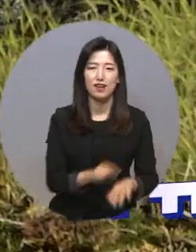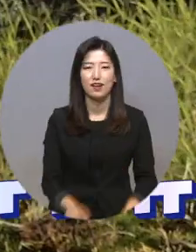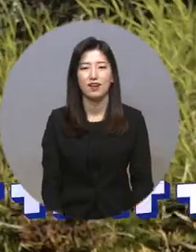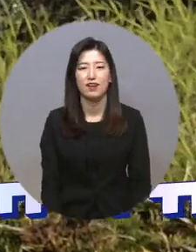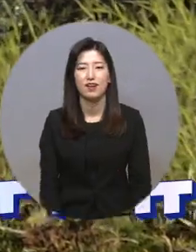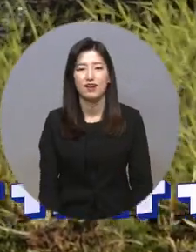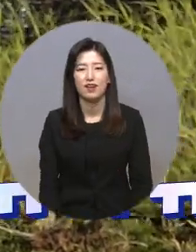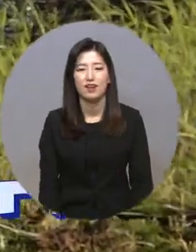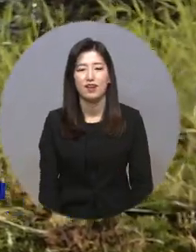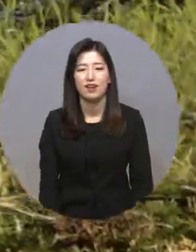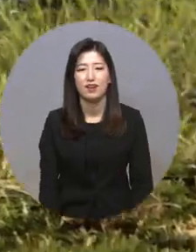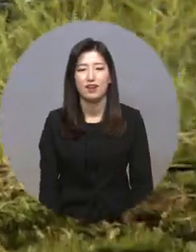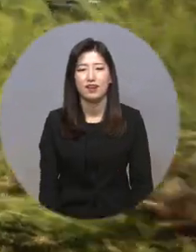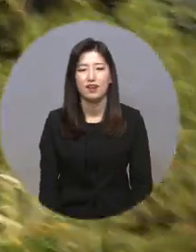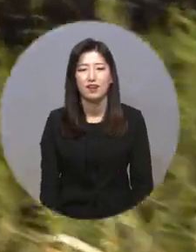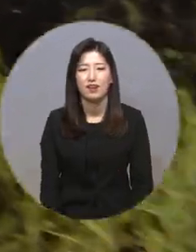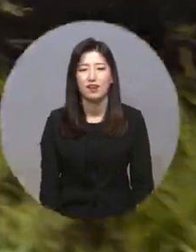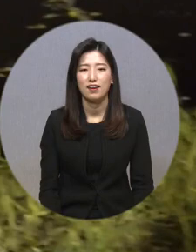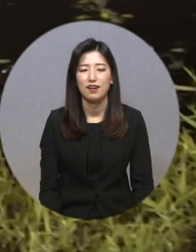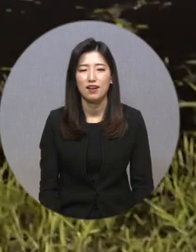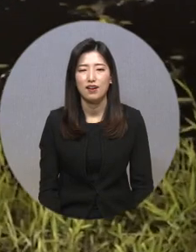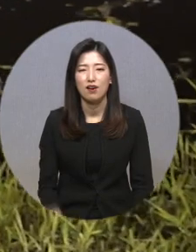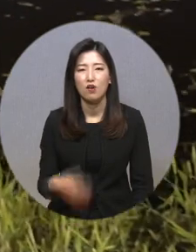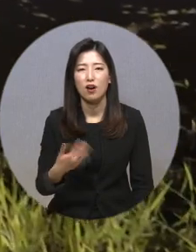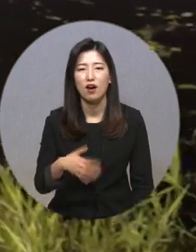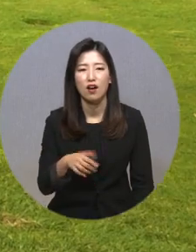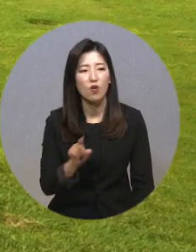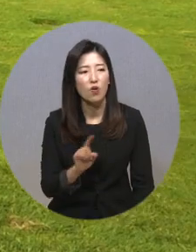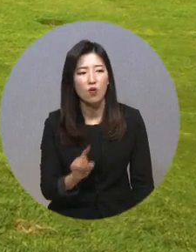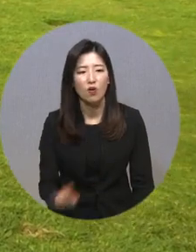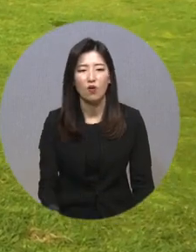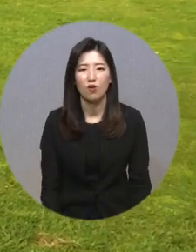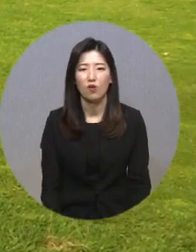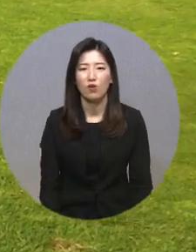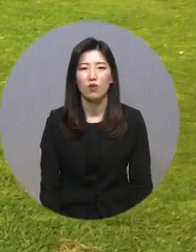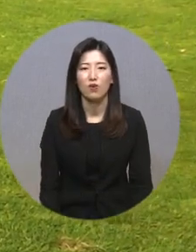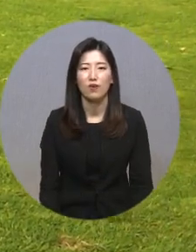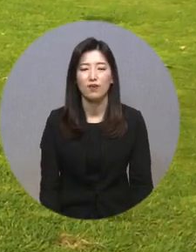으 빵 더 누워 대박이다 분